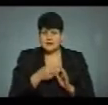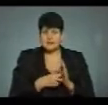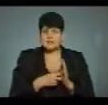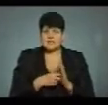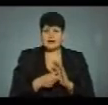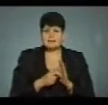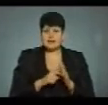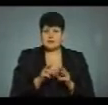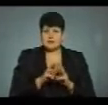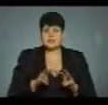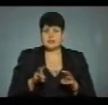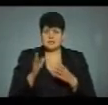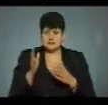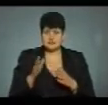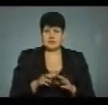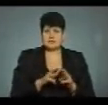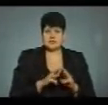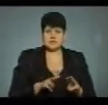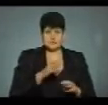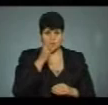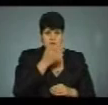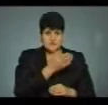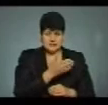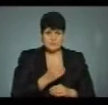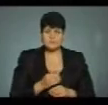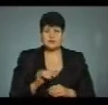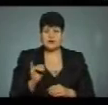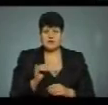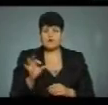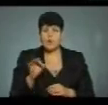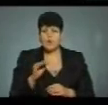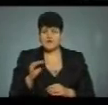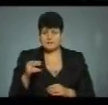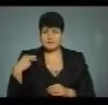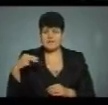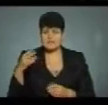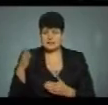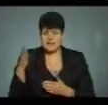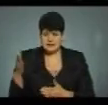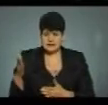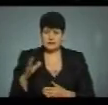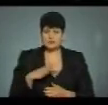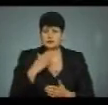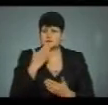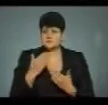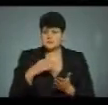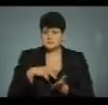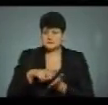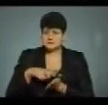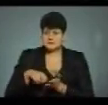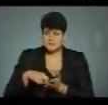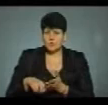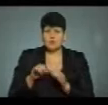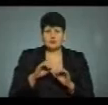міністрів, на Міністерство освіти і в Офіс президента. запити були надіслані щодо можливості